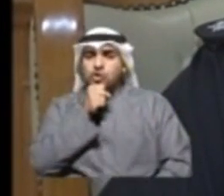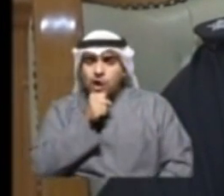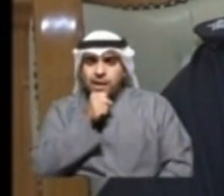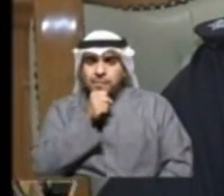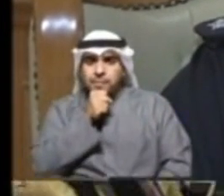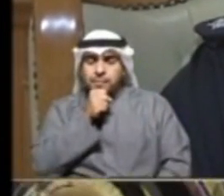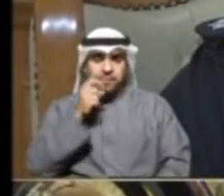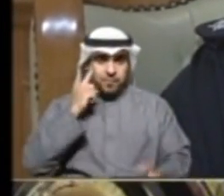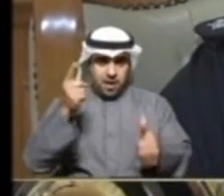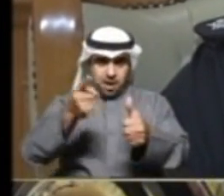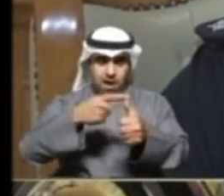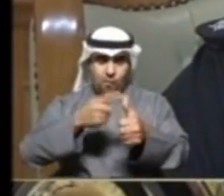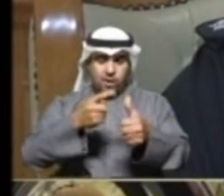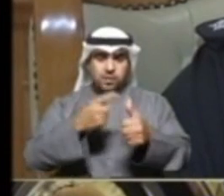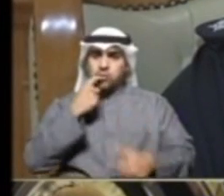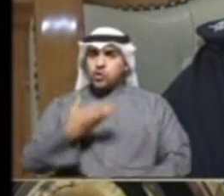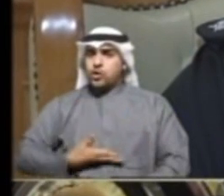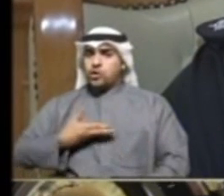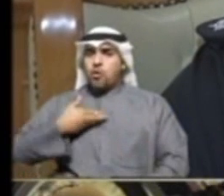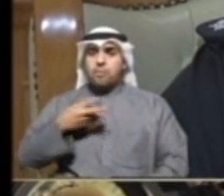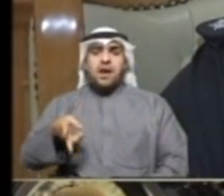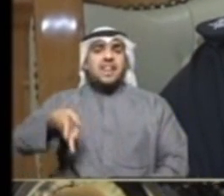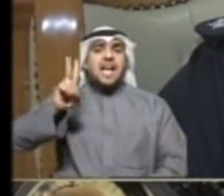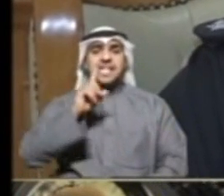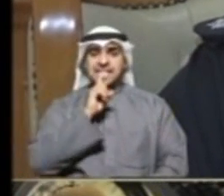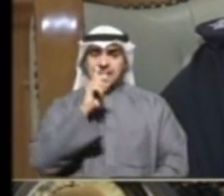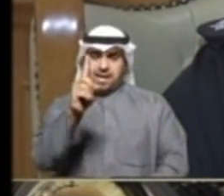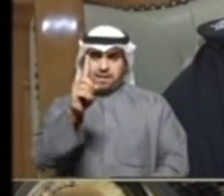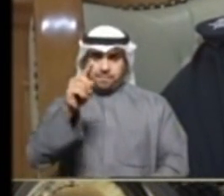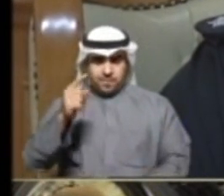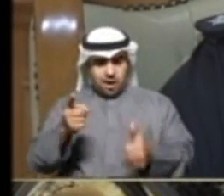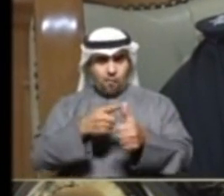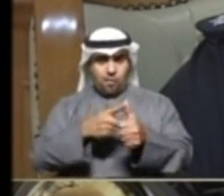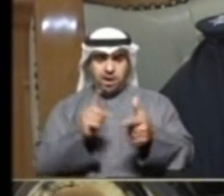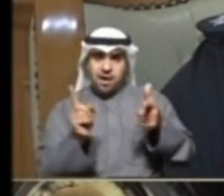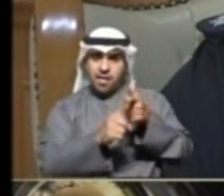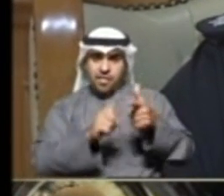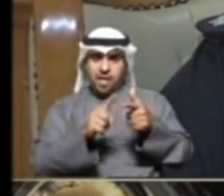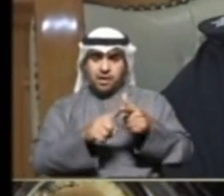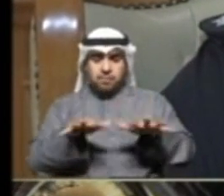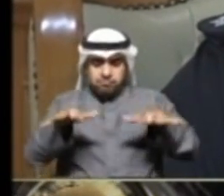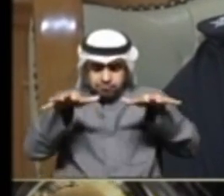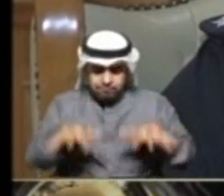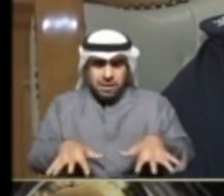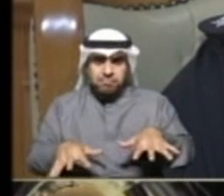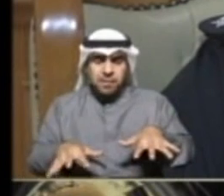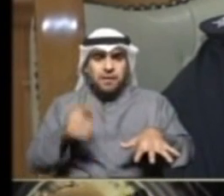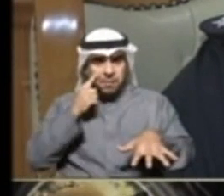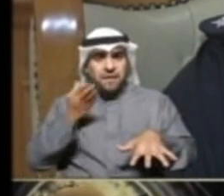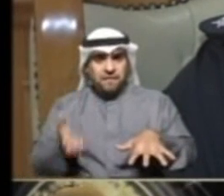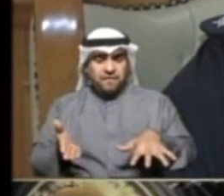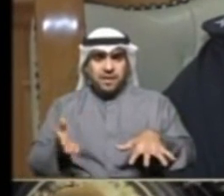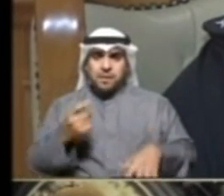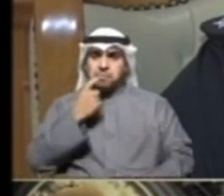هناك بصمة وتوقيع إلكتروني لحامل الجواز تظهر في الجواز نفسه. فلما نقول 12 سنة فهو